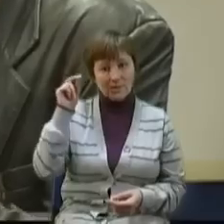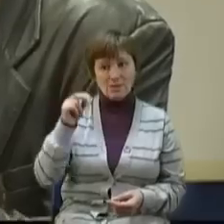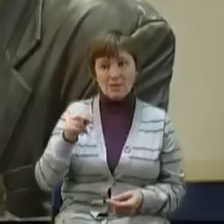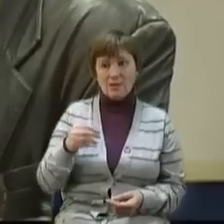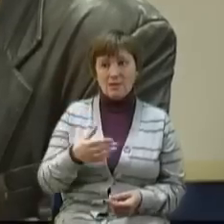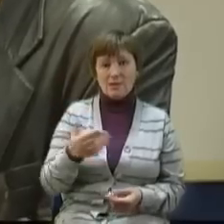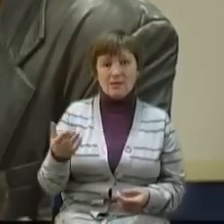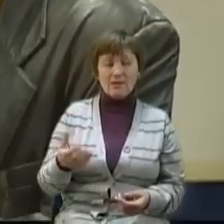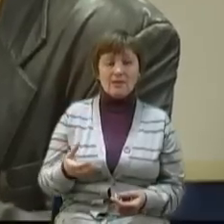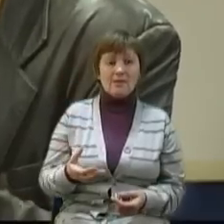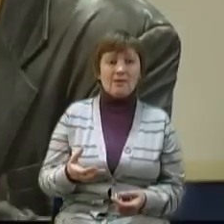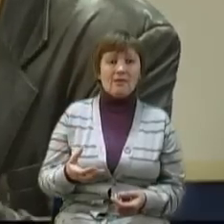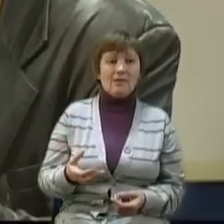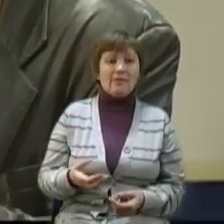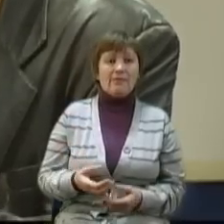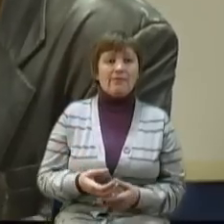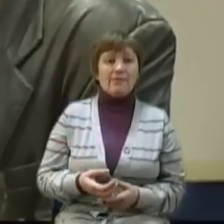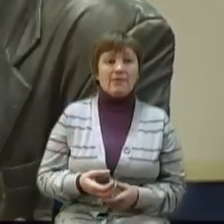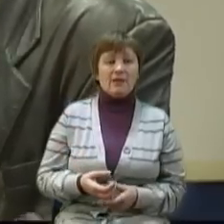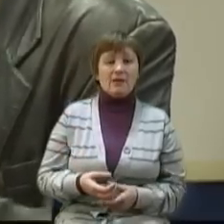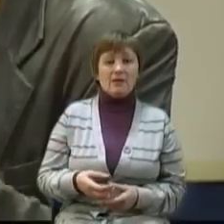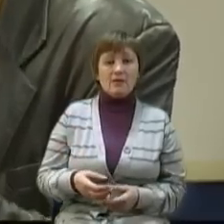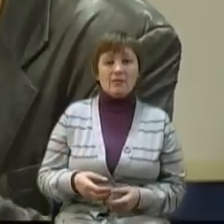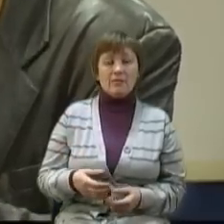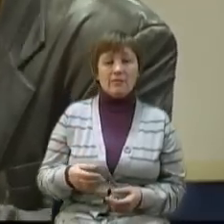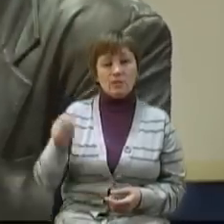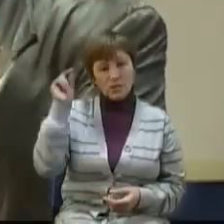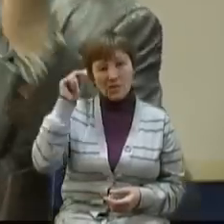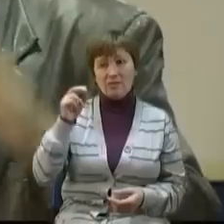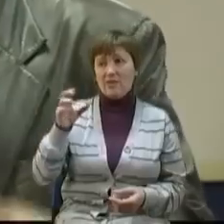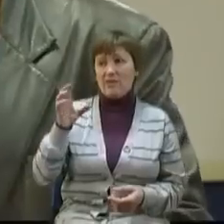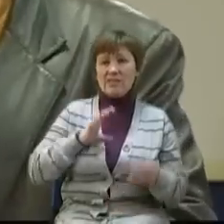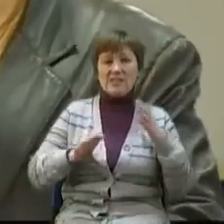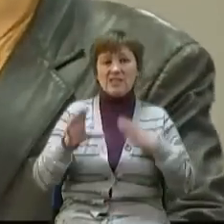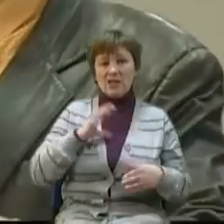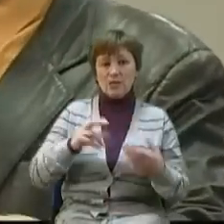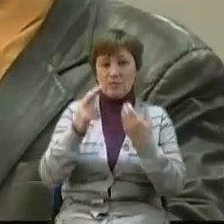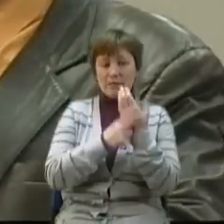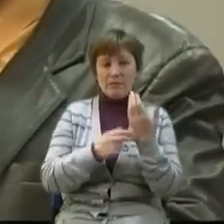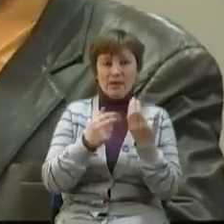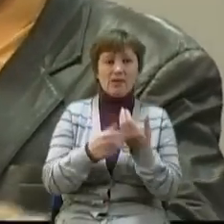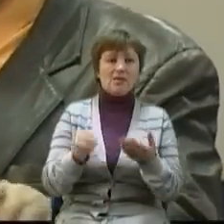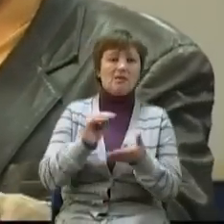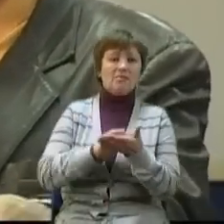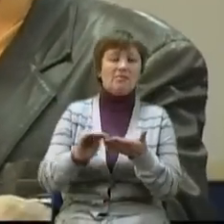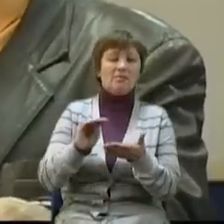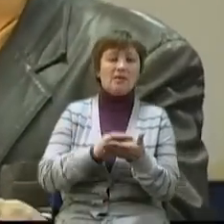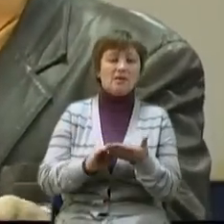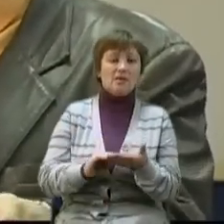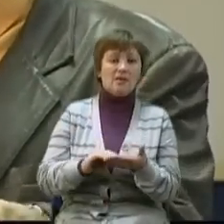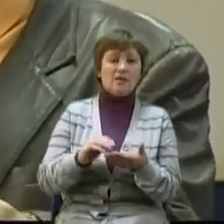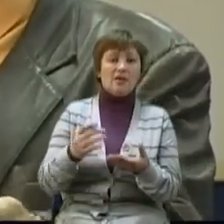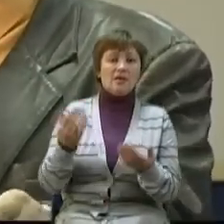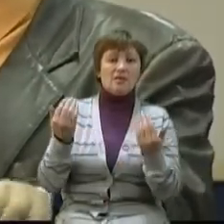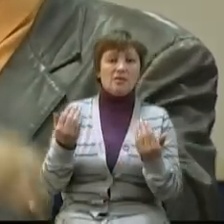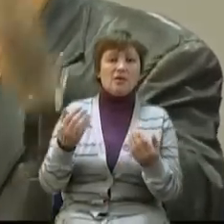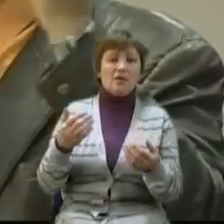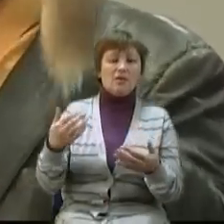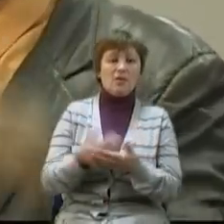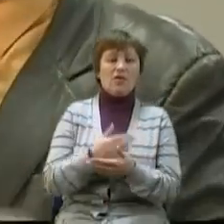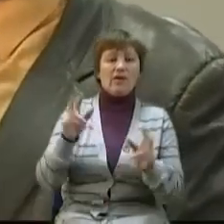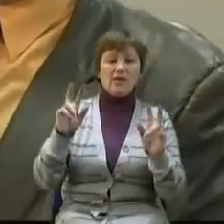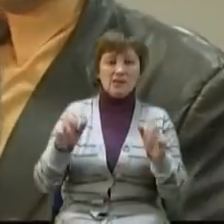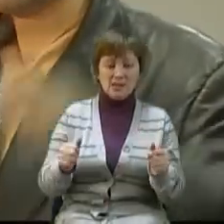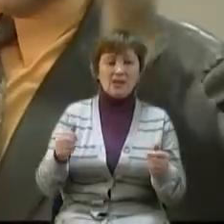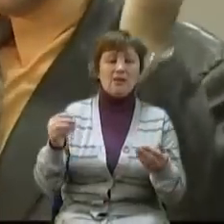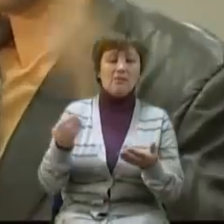он магистр богословия, он преподаватель библейского института, и вот он говорит, так, запишите, сейчас новая тема, ваши